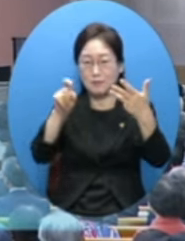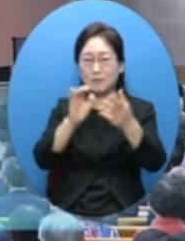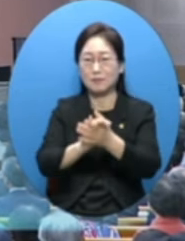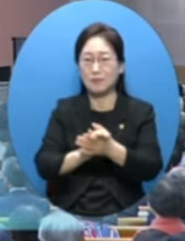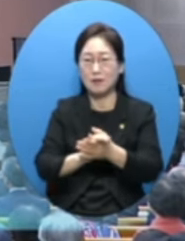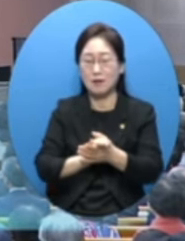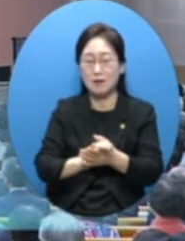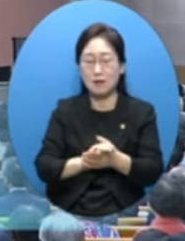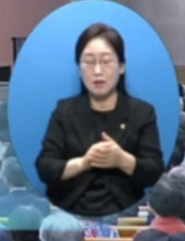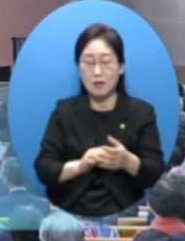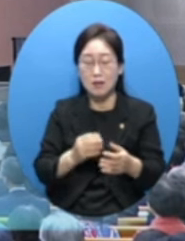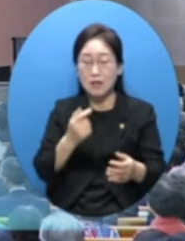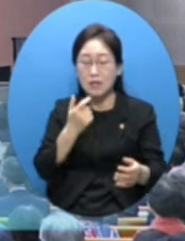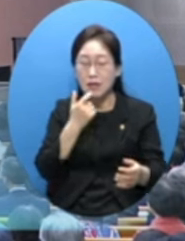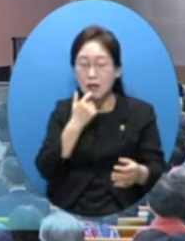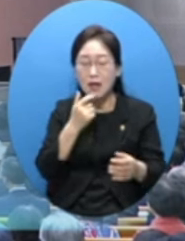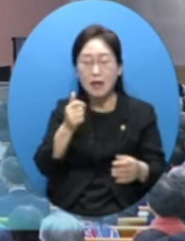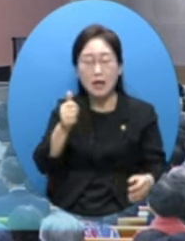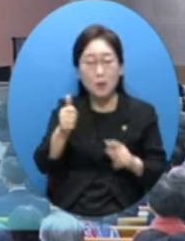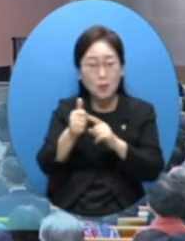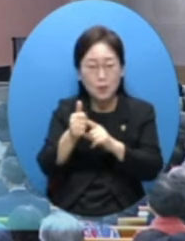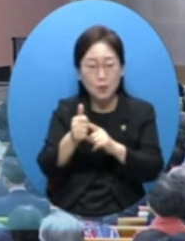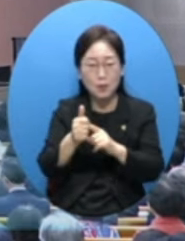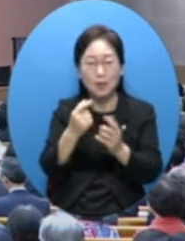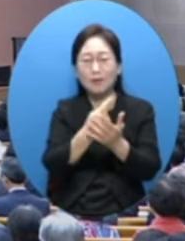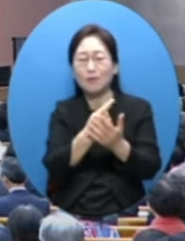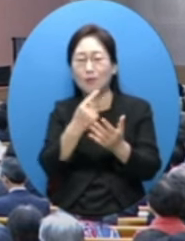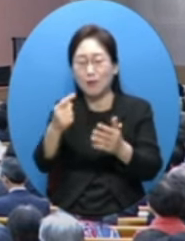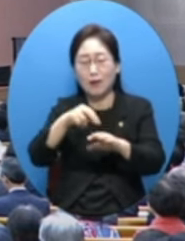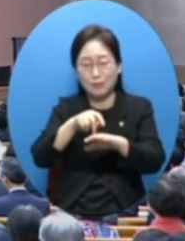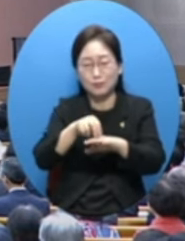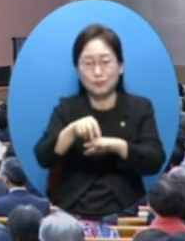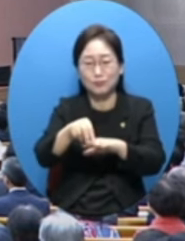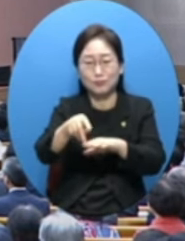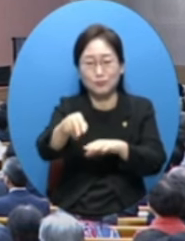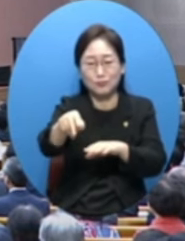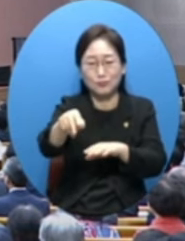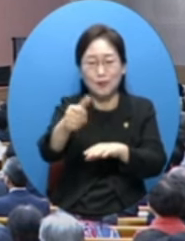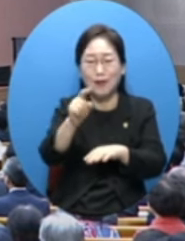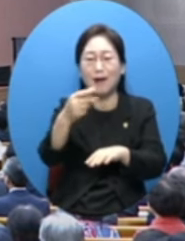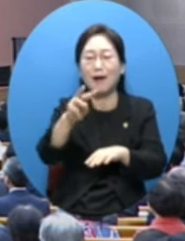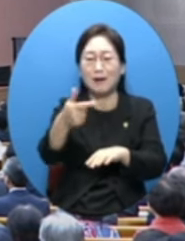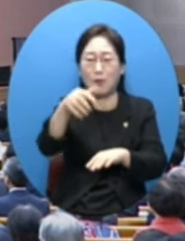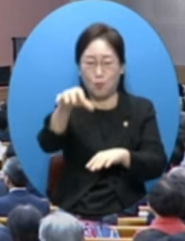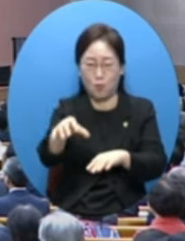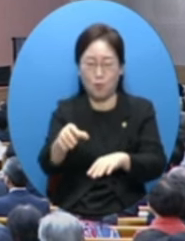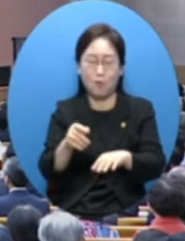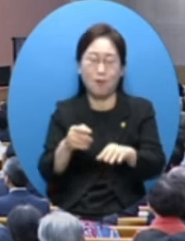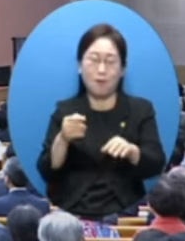떠나 하란으로 향하여 가더니 그가 살고 있던 부엘세바에서